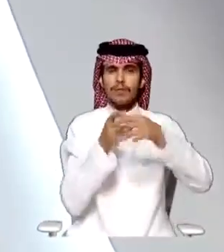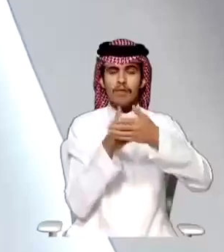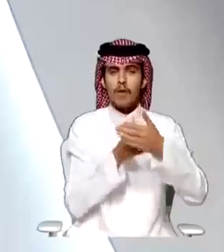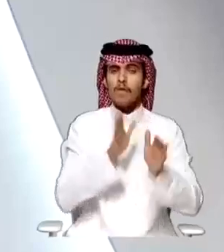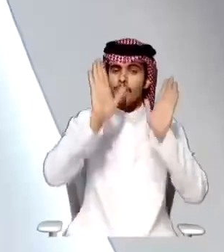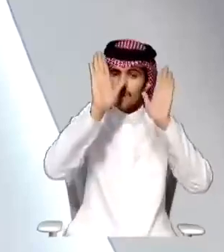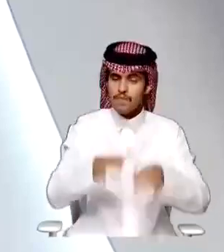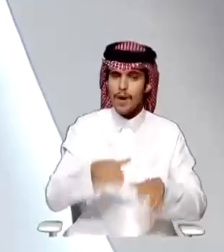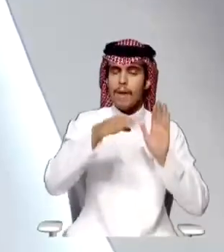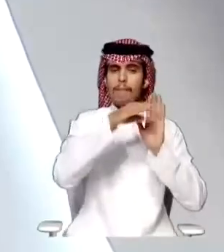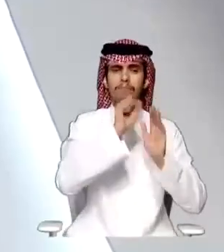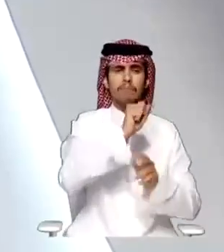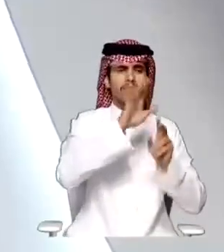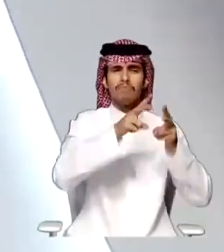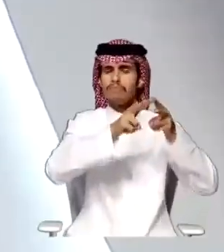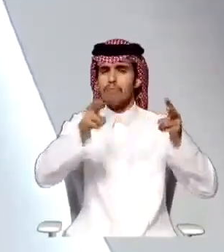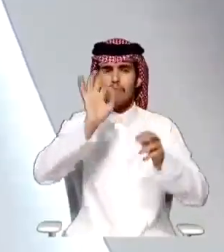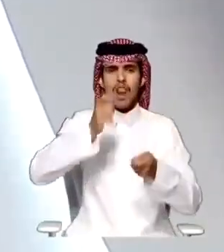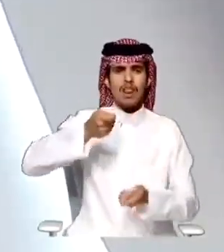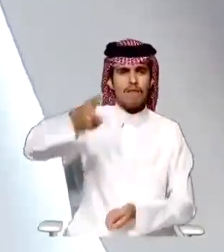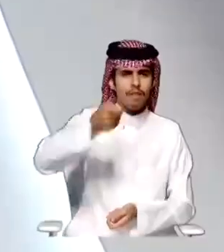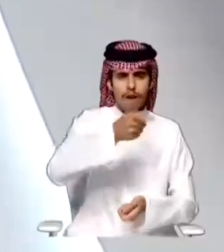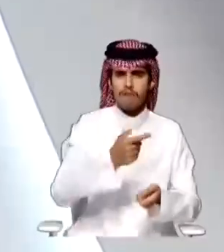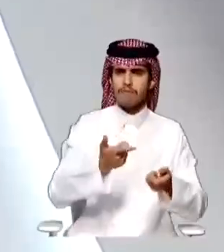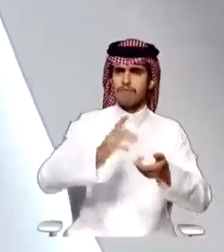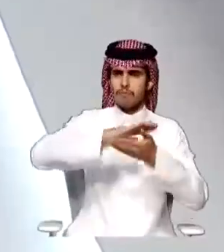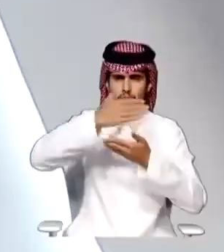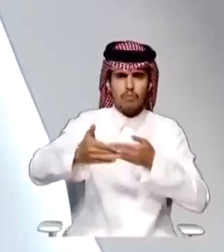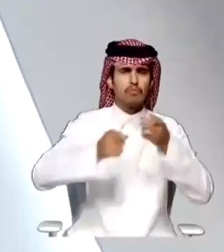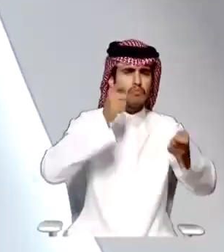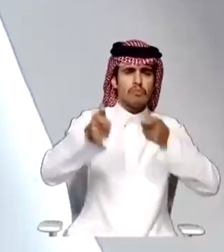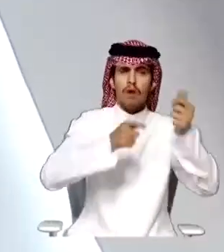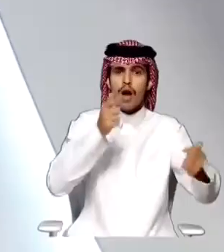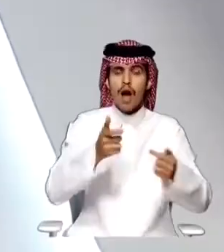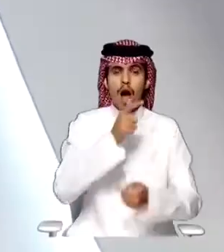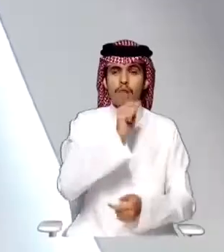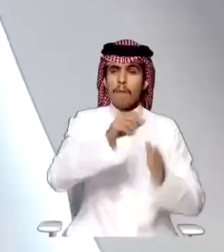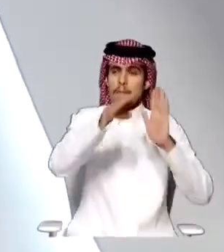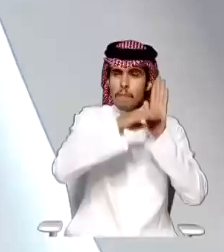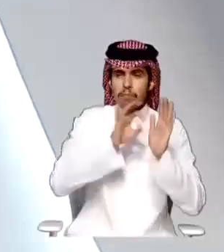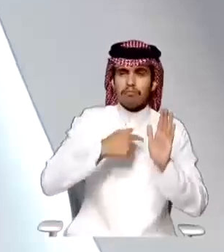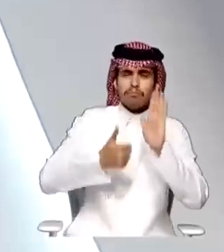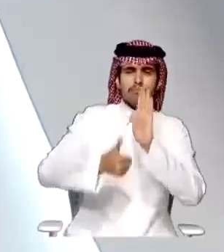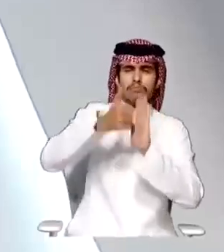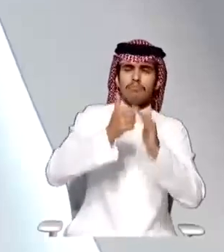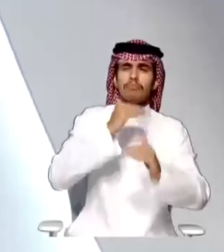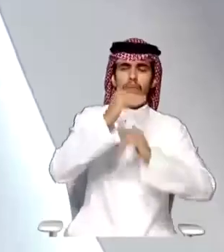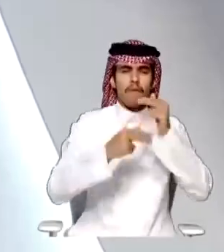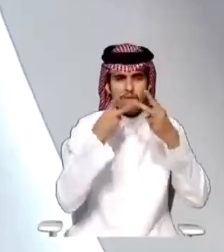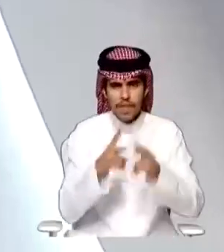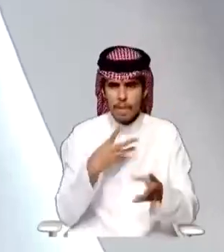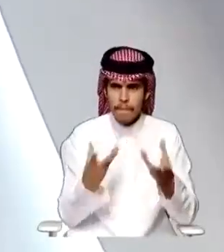برضه اشياء مدفوعه مثل الاجهزه برامج المونتاج بديت احسن نفسي في التقديم وهذا ما